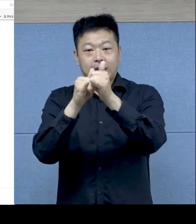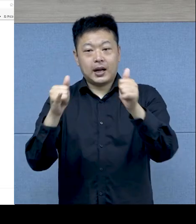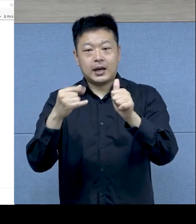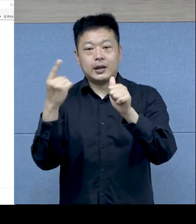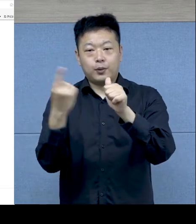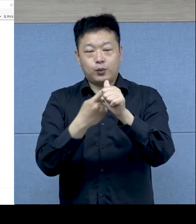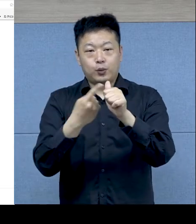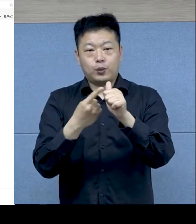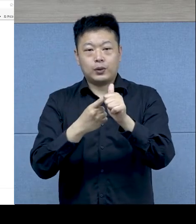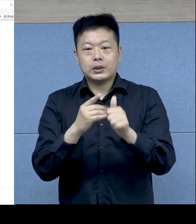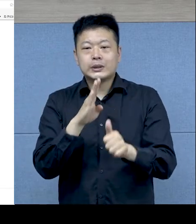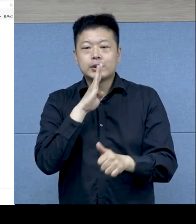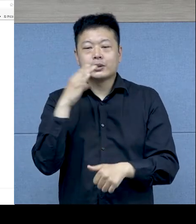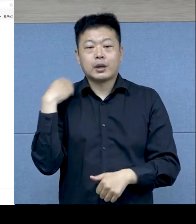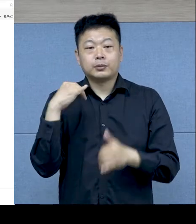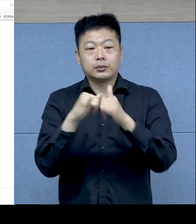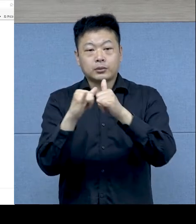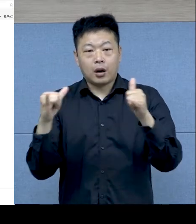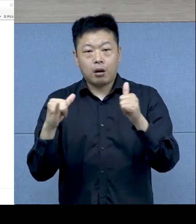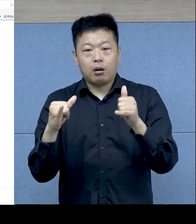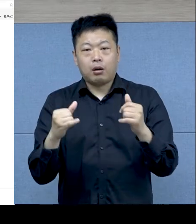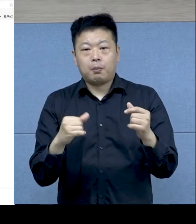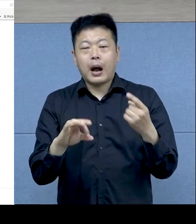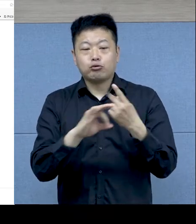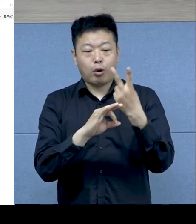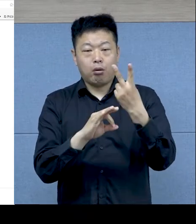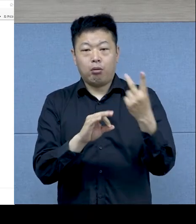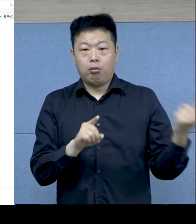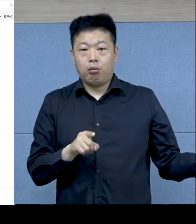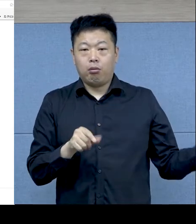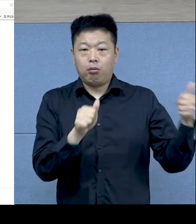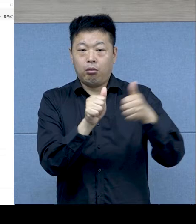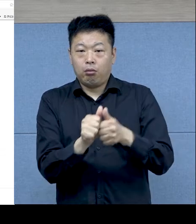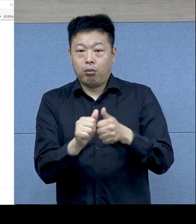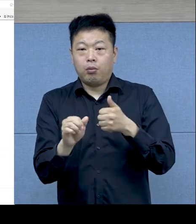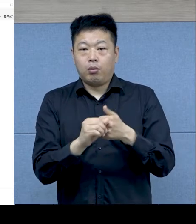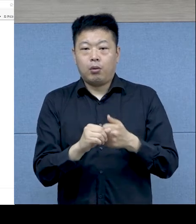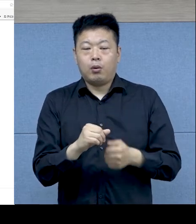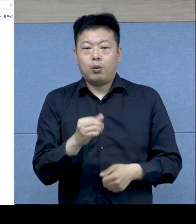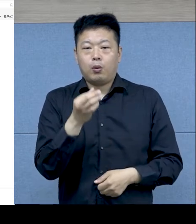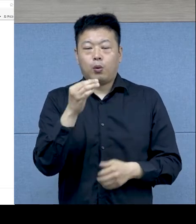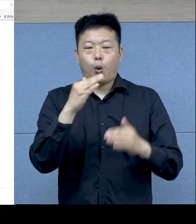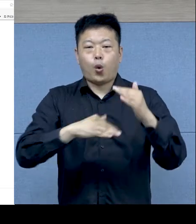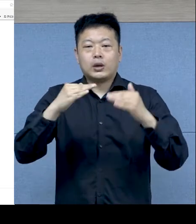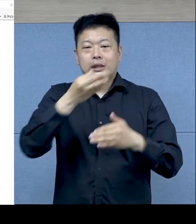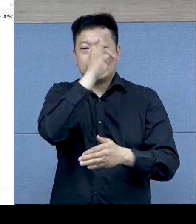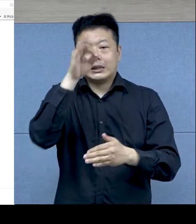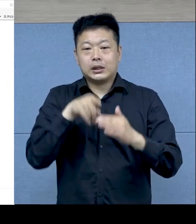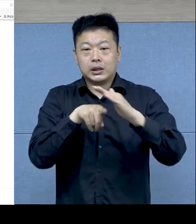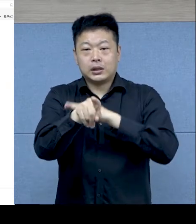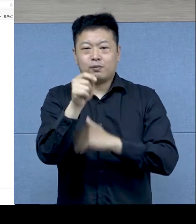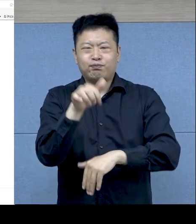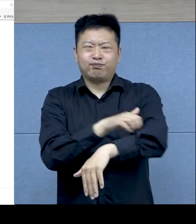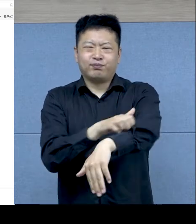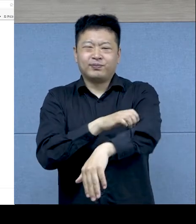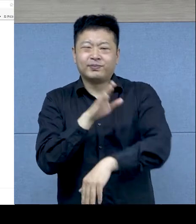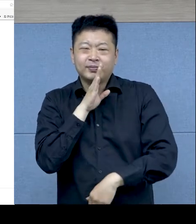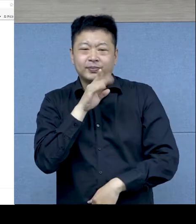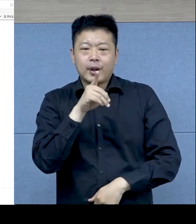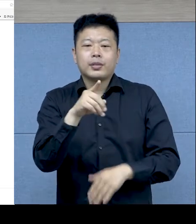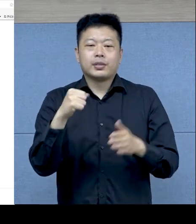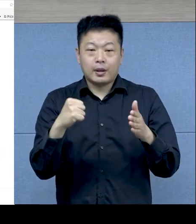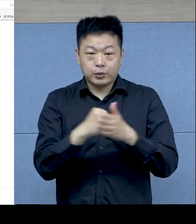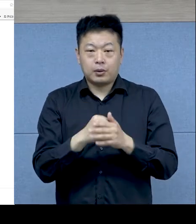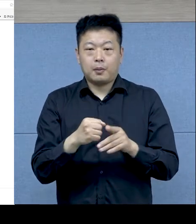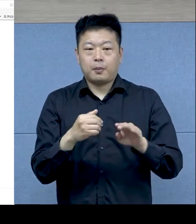대표 제안자 1번과 실무 책임자가 동일할 경우는 공인인증서로 로그인하실 수도 있는데 그렇지 않은 경우는 이제